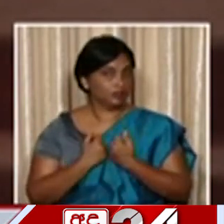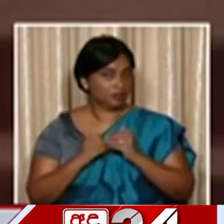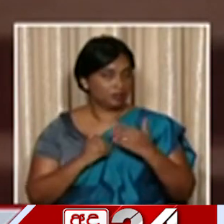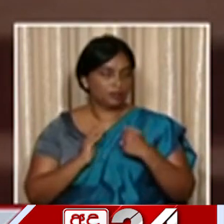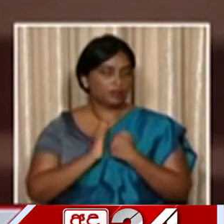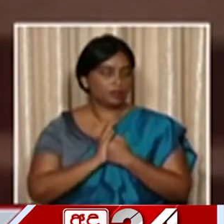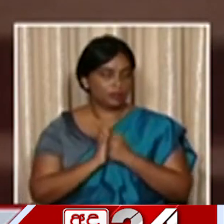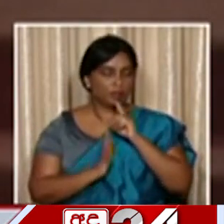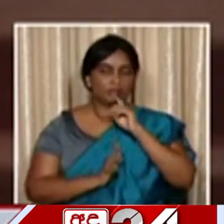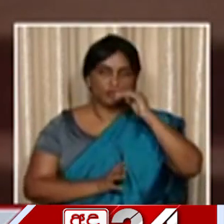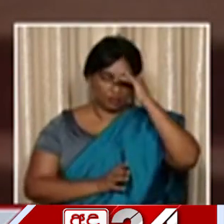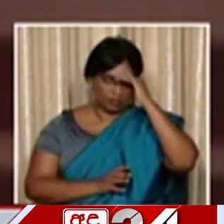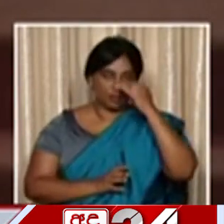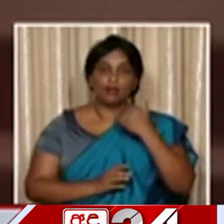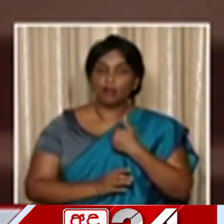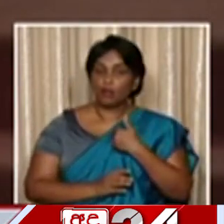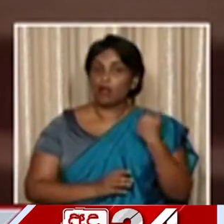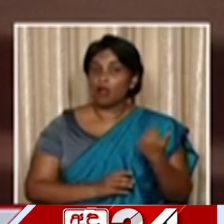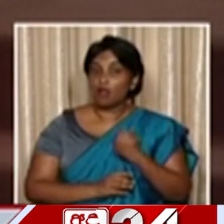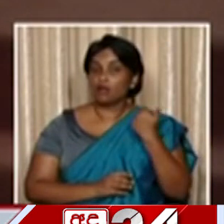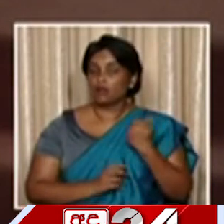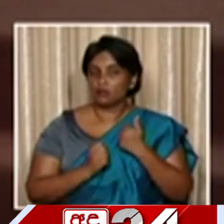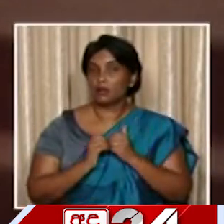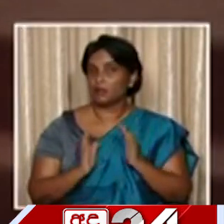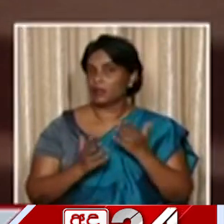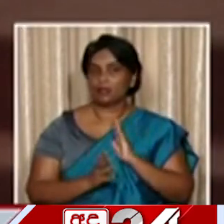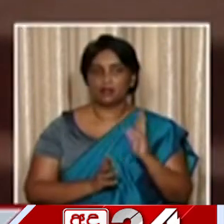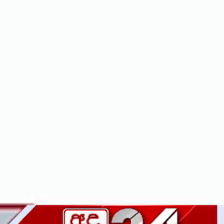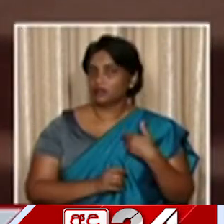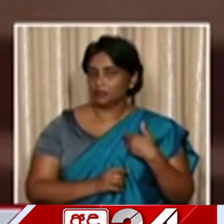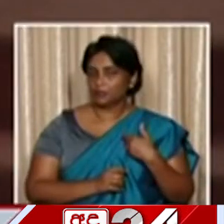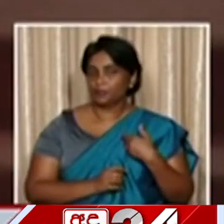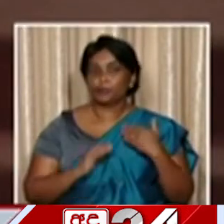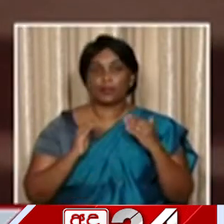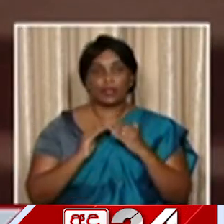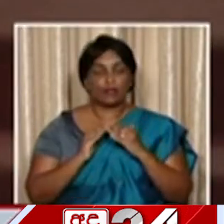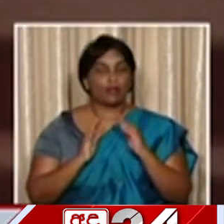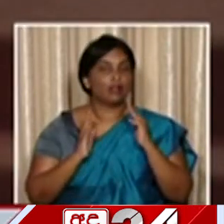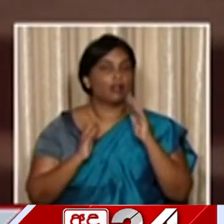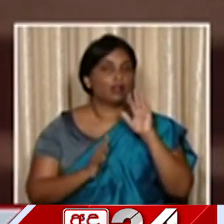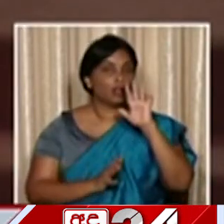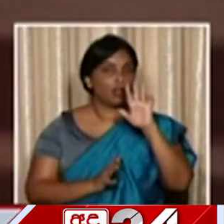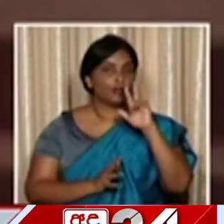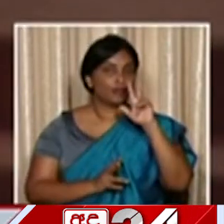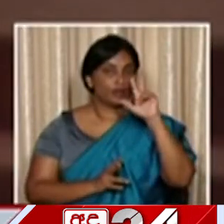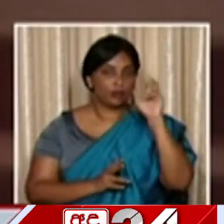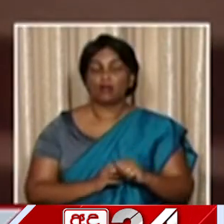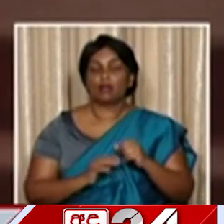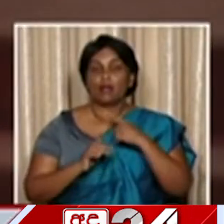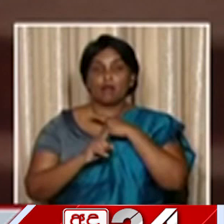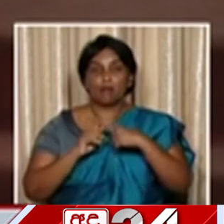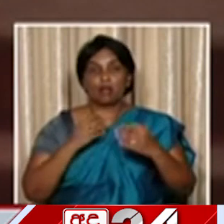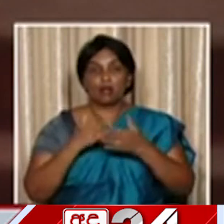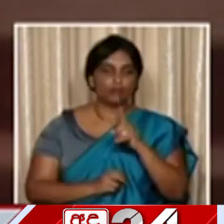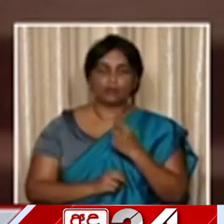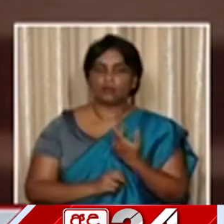කරු කතානායකතුමනි අපි අලුත් දේවල් ආරම්භ කරේ නැහැ. මොකද අපිට තිබුණා ගෙවල් 98000ක් බාගෙට හදලා